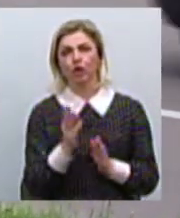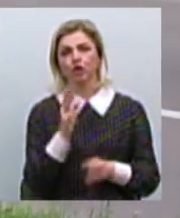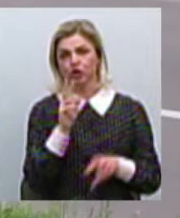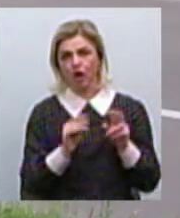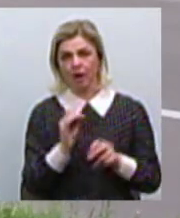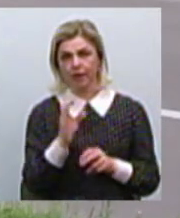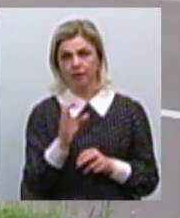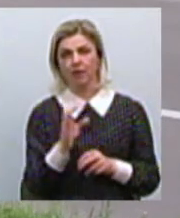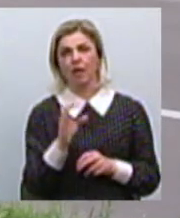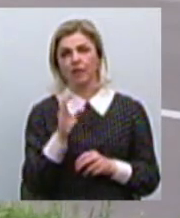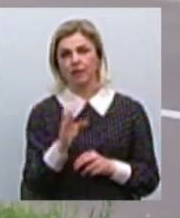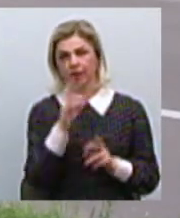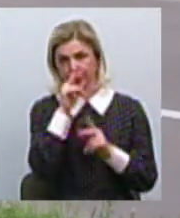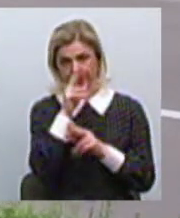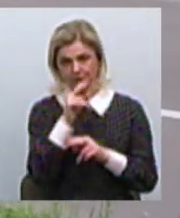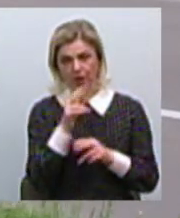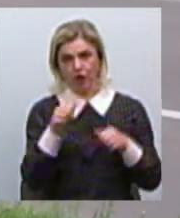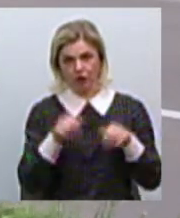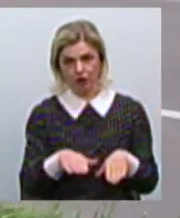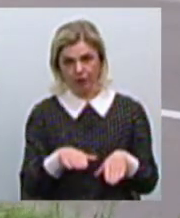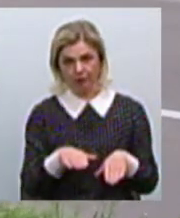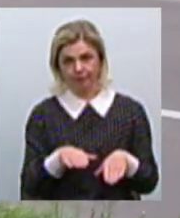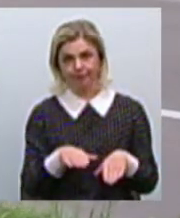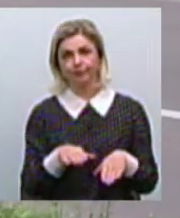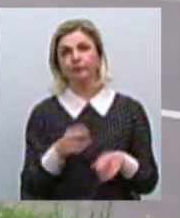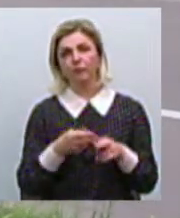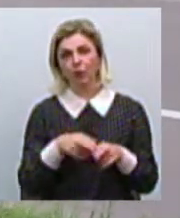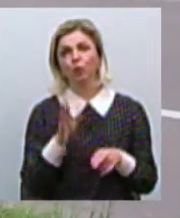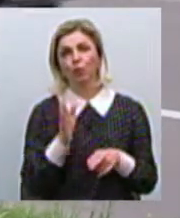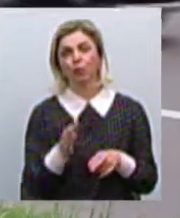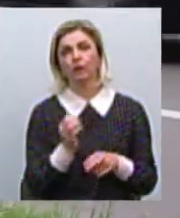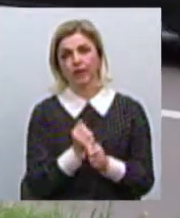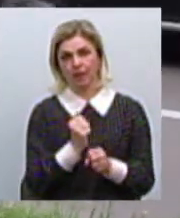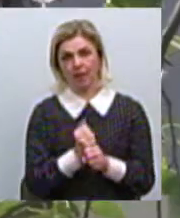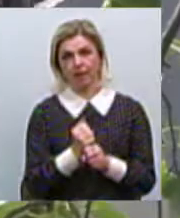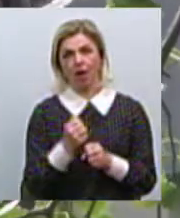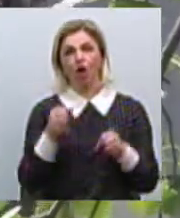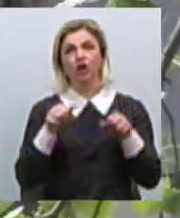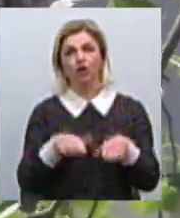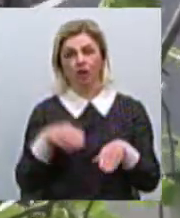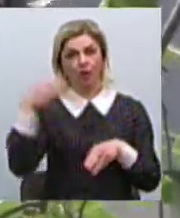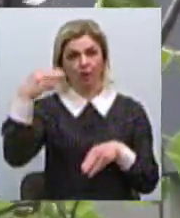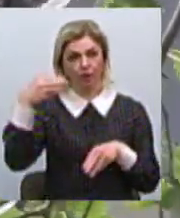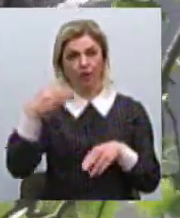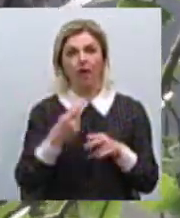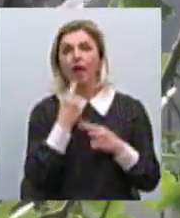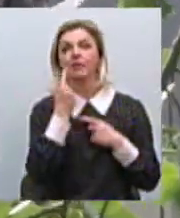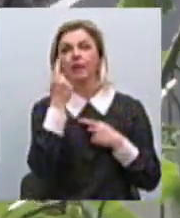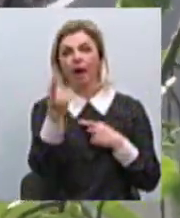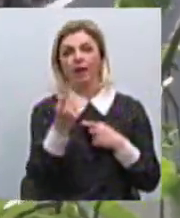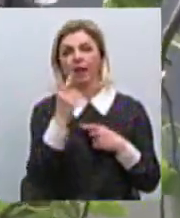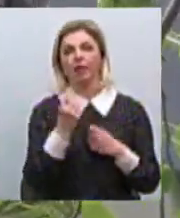з опростуванням рішення, яке буде прийматися обладнанням. Дані з комплексу передаватимуться